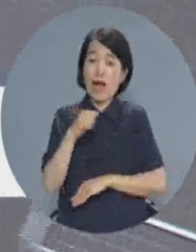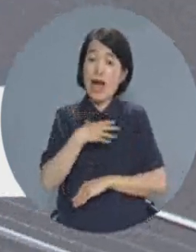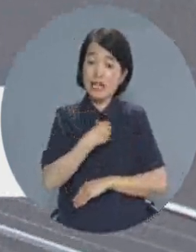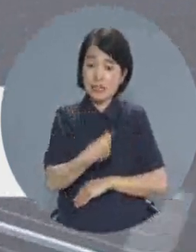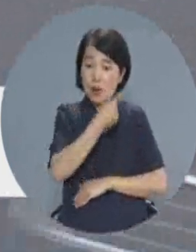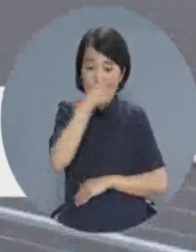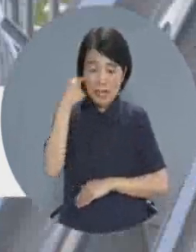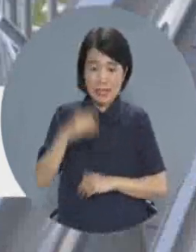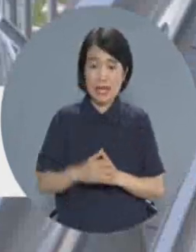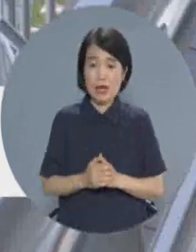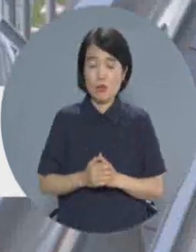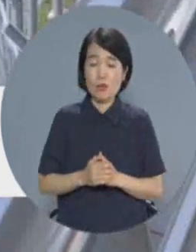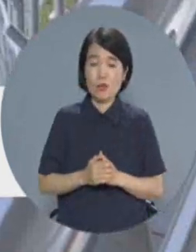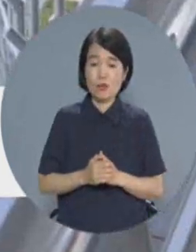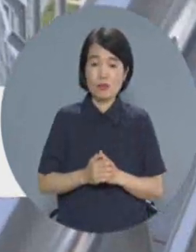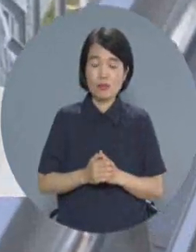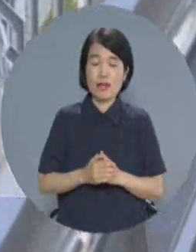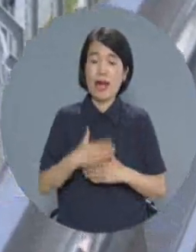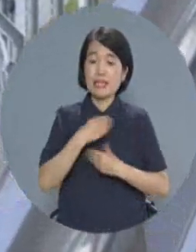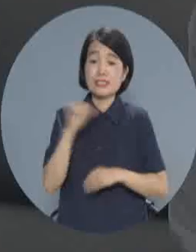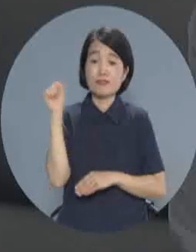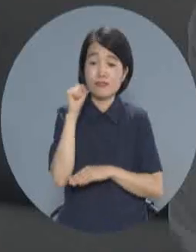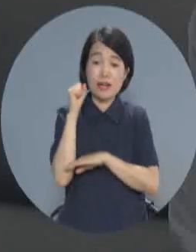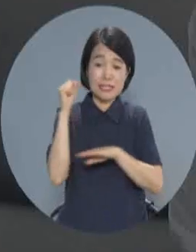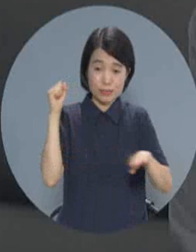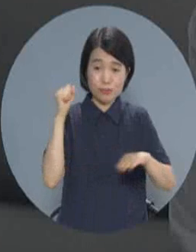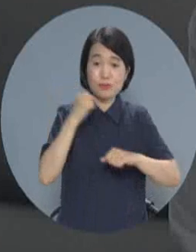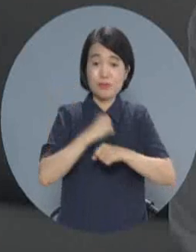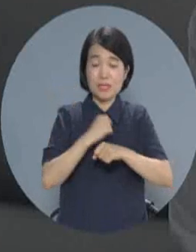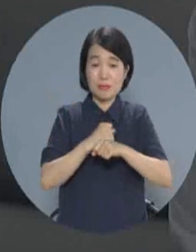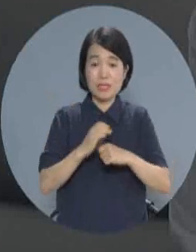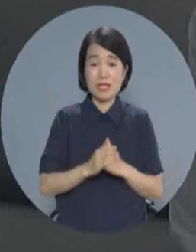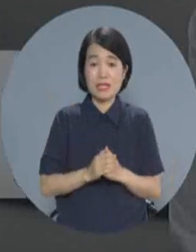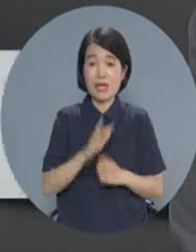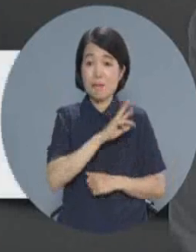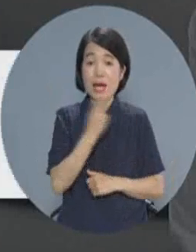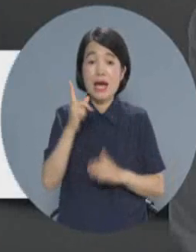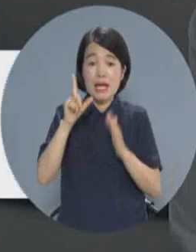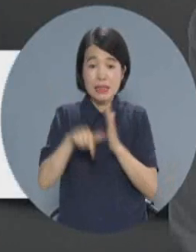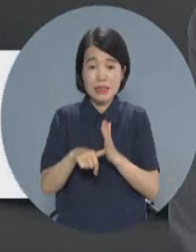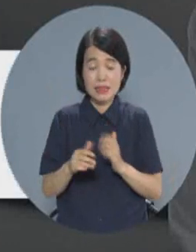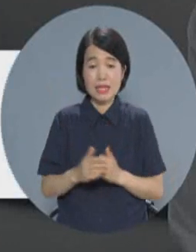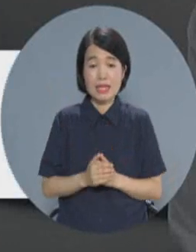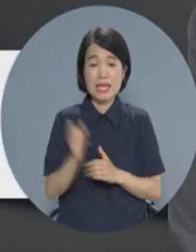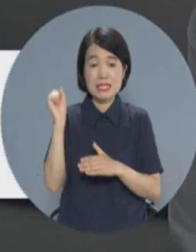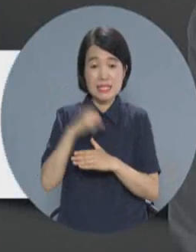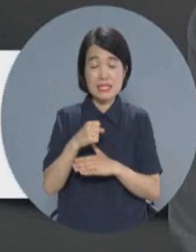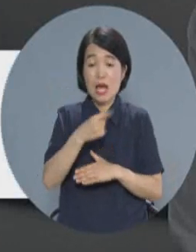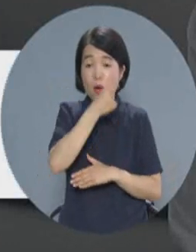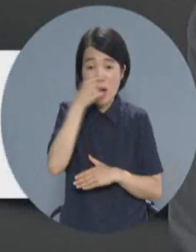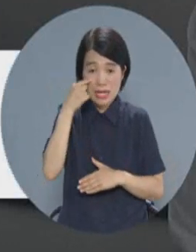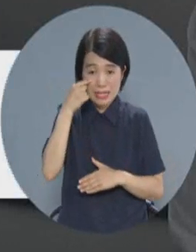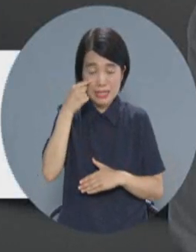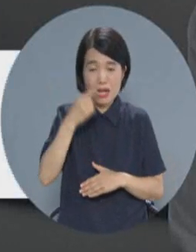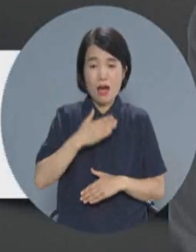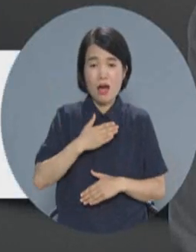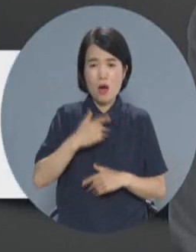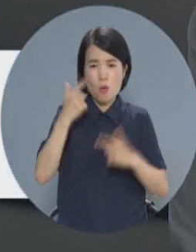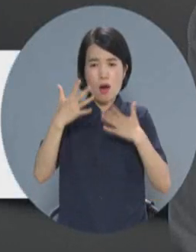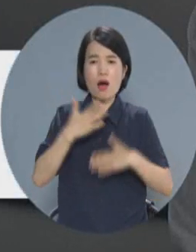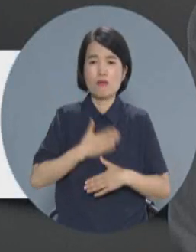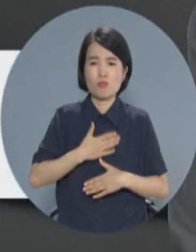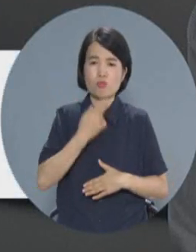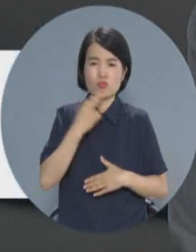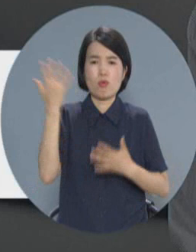실증하고 주행 안전 기준을 만듭니다. 이 개조의 이제 승인 여부를 확실히 알